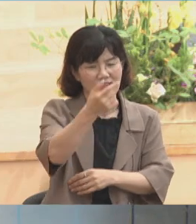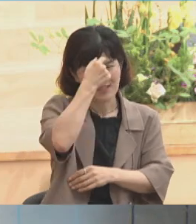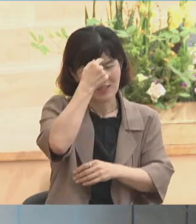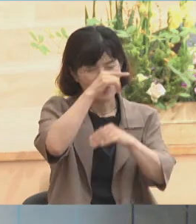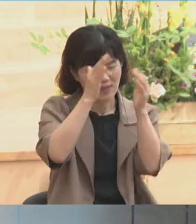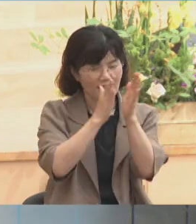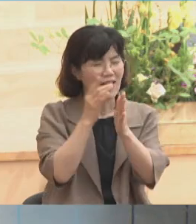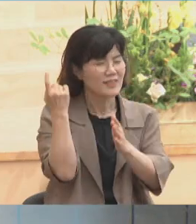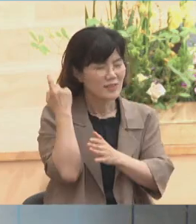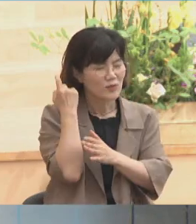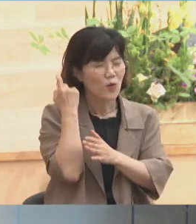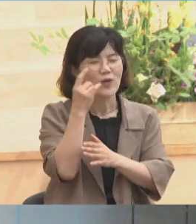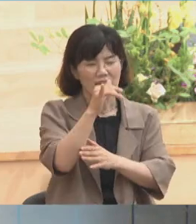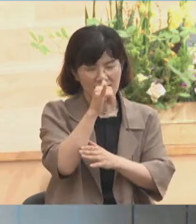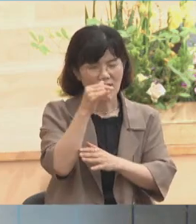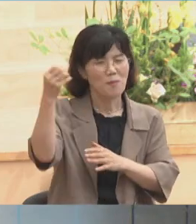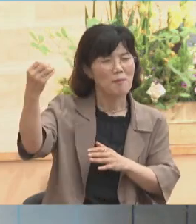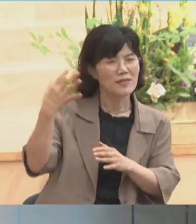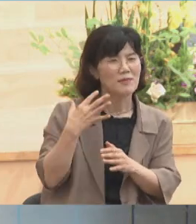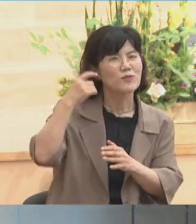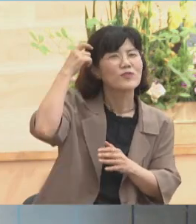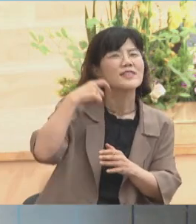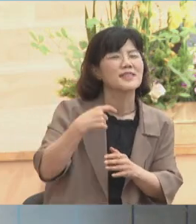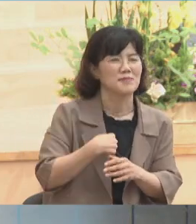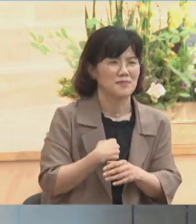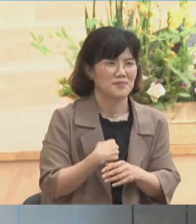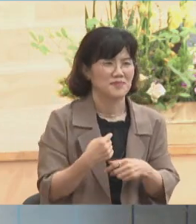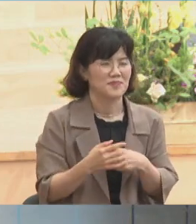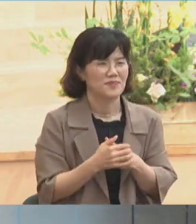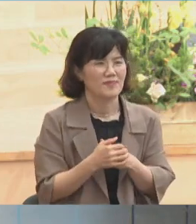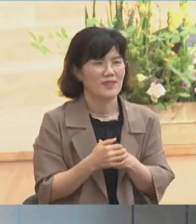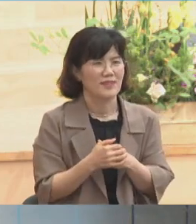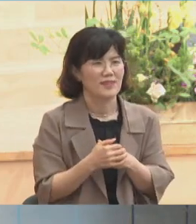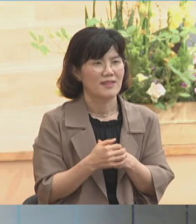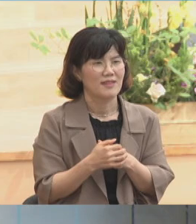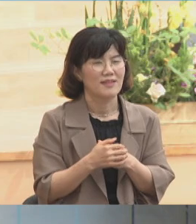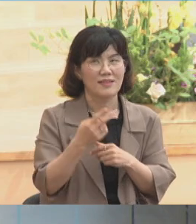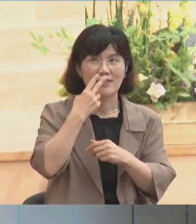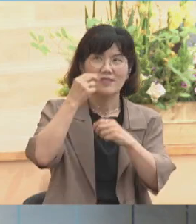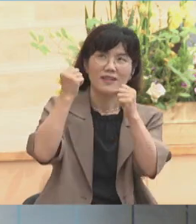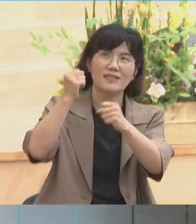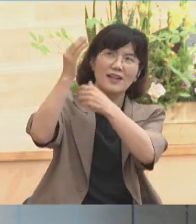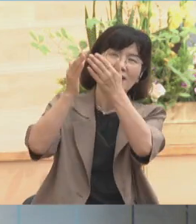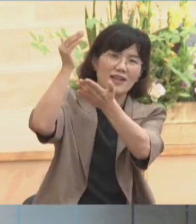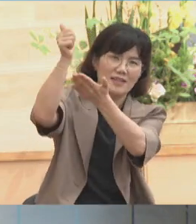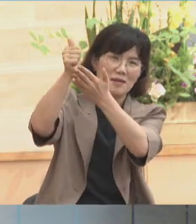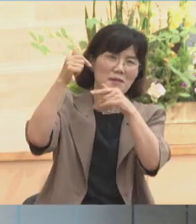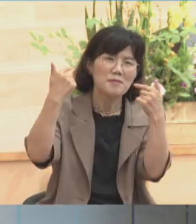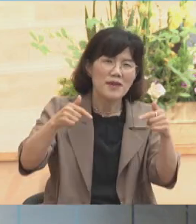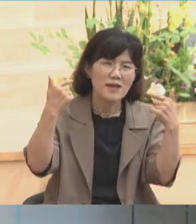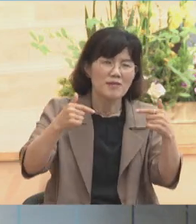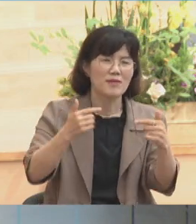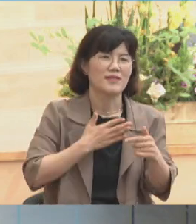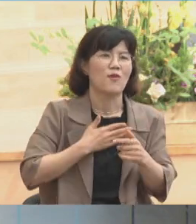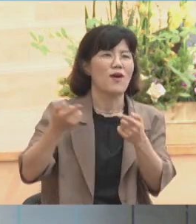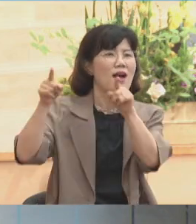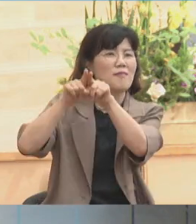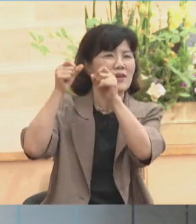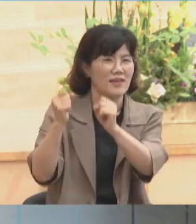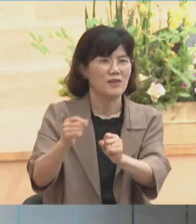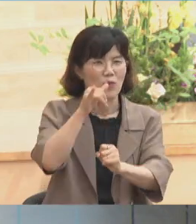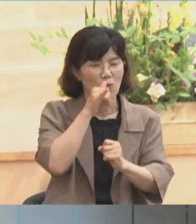듣고 있다고 말씀해 주시는 것 같았습니다. 그렇게 살아계신 하나님은 매일매일 저와 함께